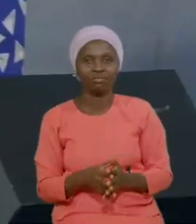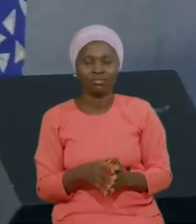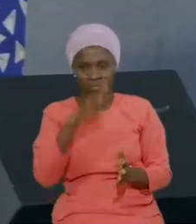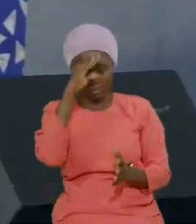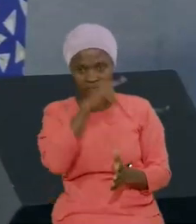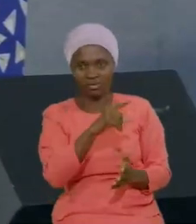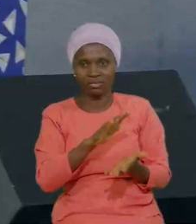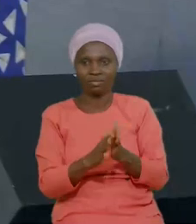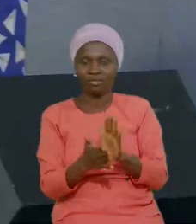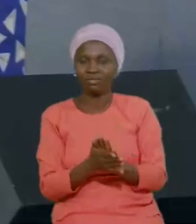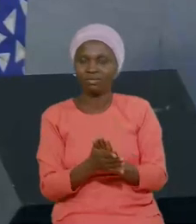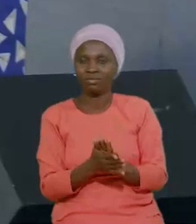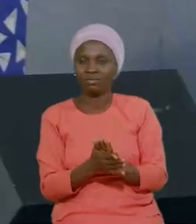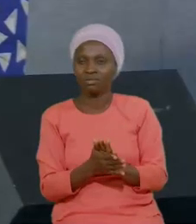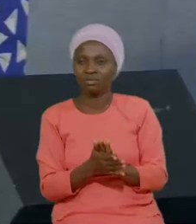Il abandonne ça encore.